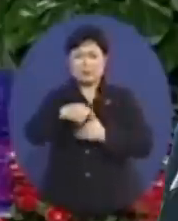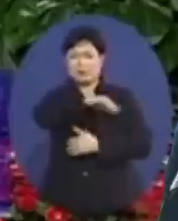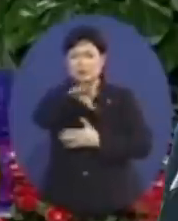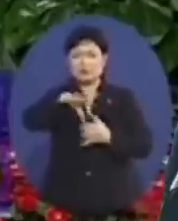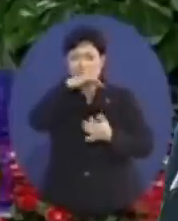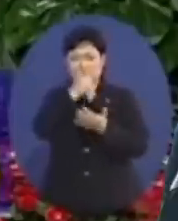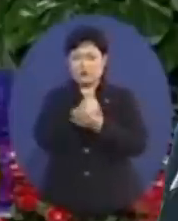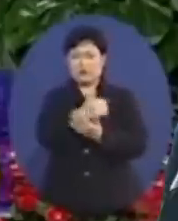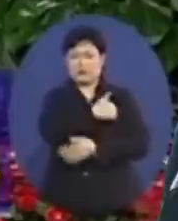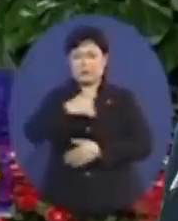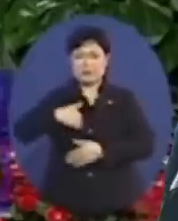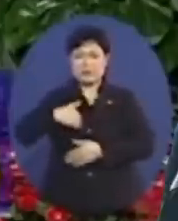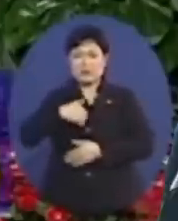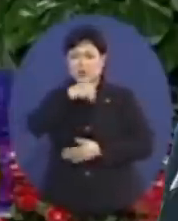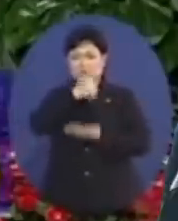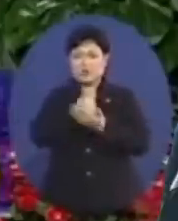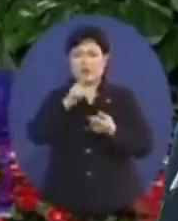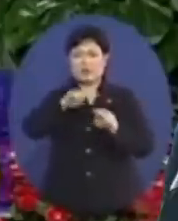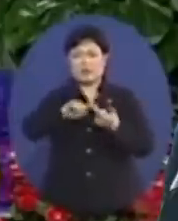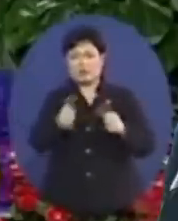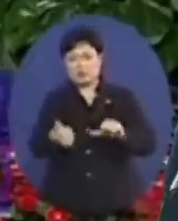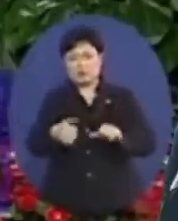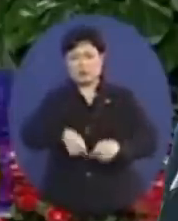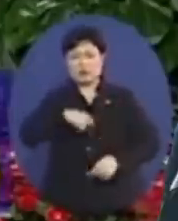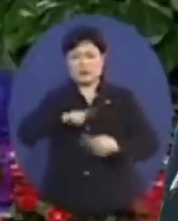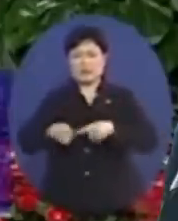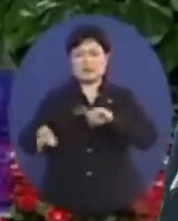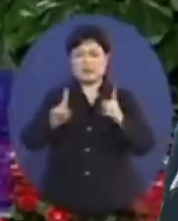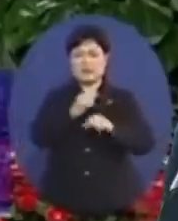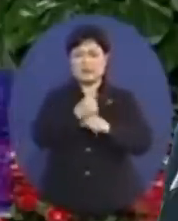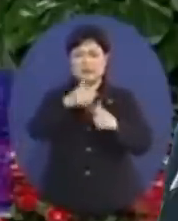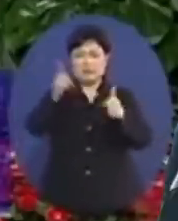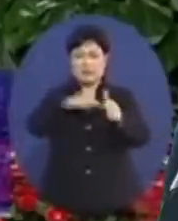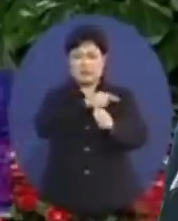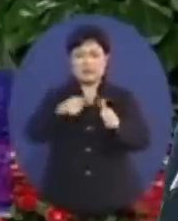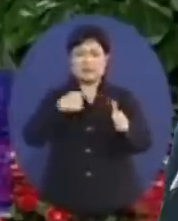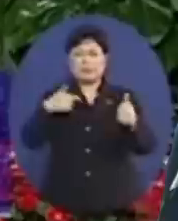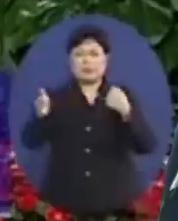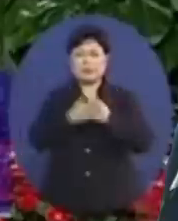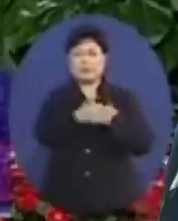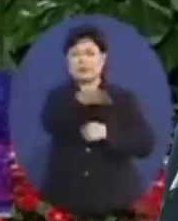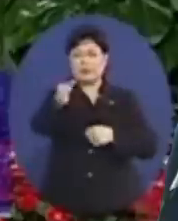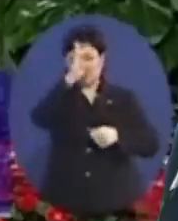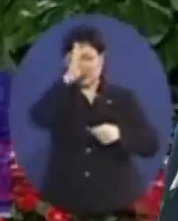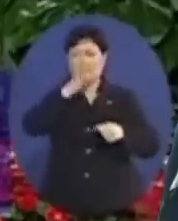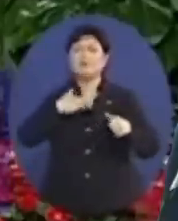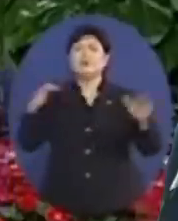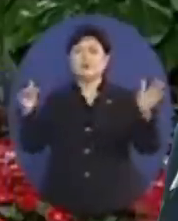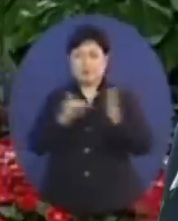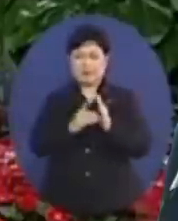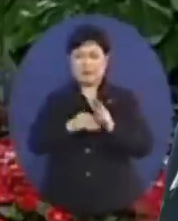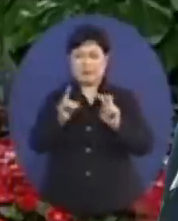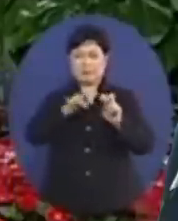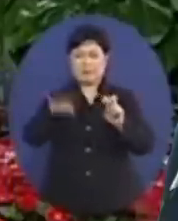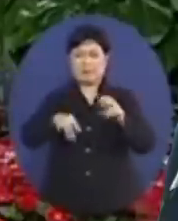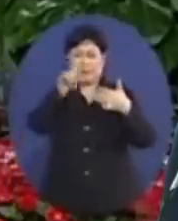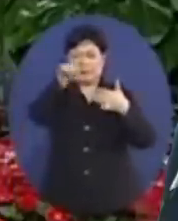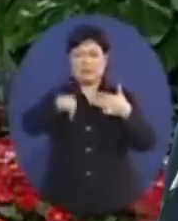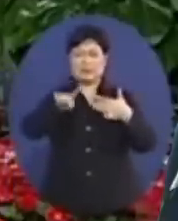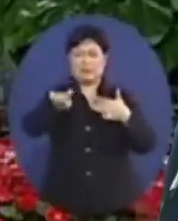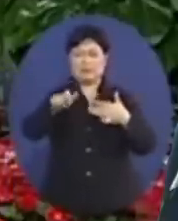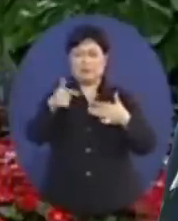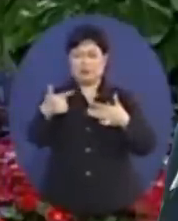이는 우리로 죄에 대하여 죽고 의에 대하여 살게 하려 하심이라. 그가 채찍에 맞음으로 너희는 나음을 얻었나니. 마태복음 8장 16절로